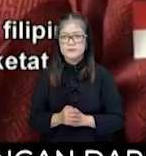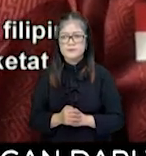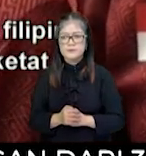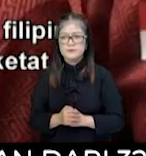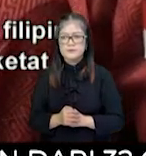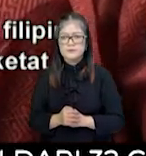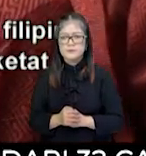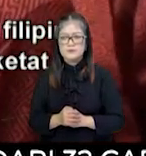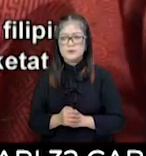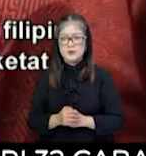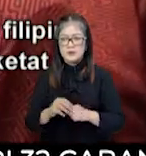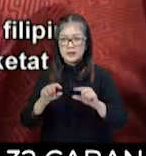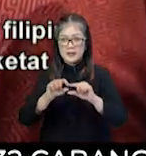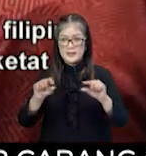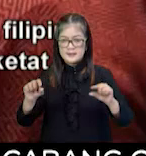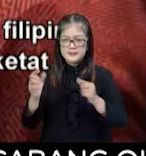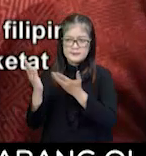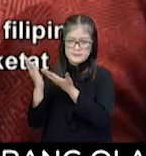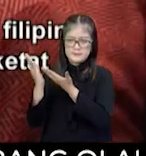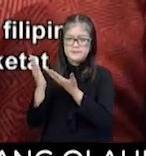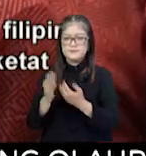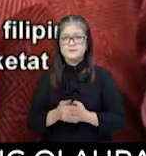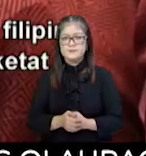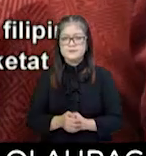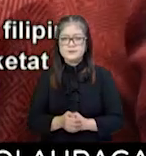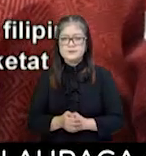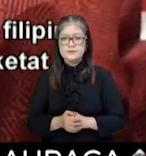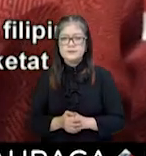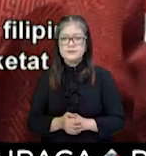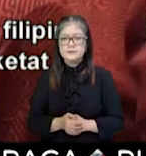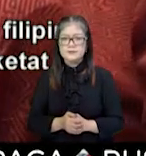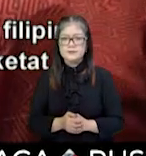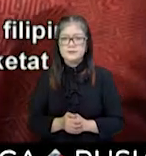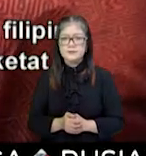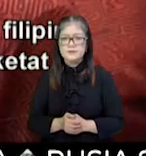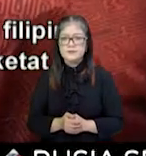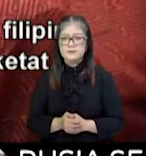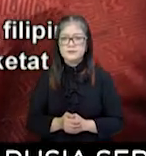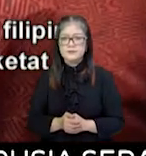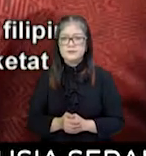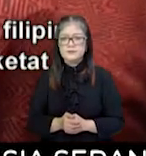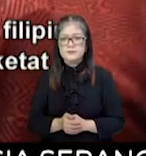berkurang dari kontingen yang kita kirim ke SEA Games